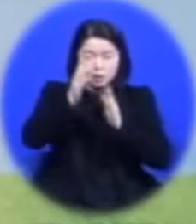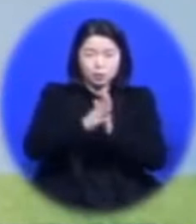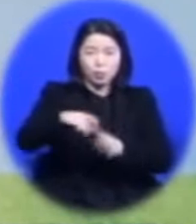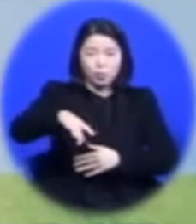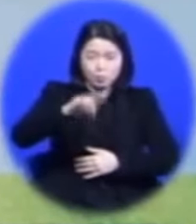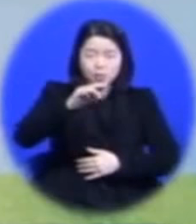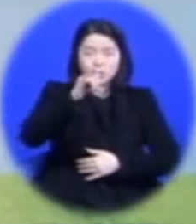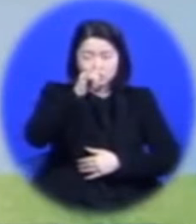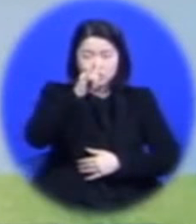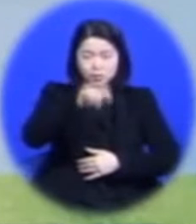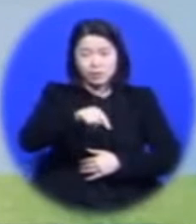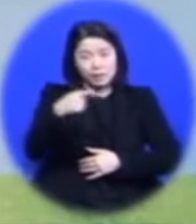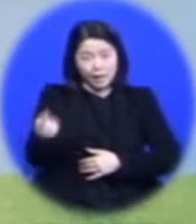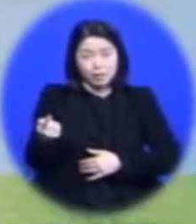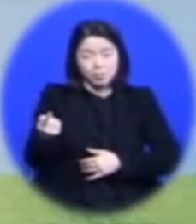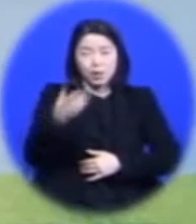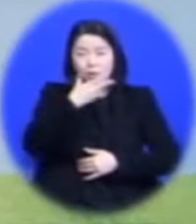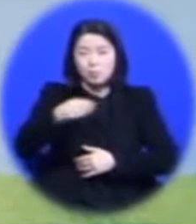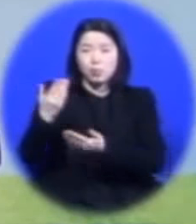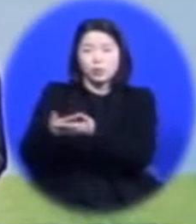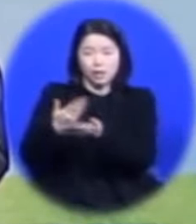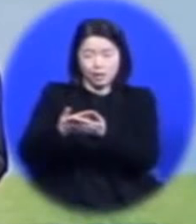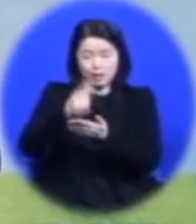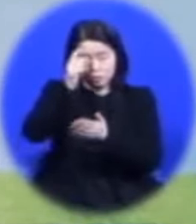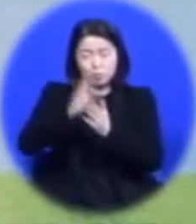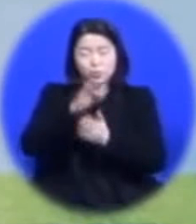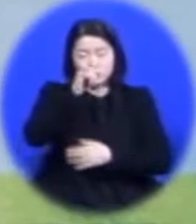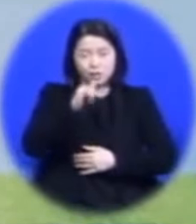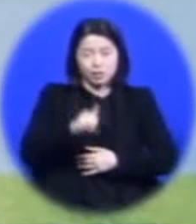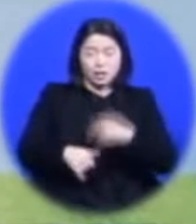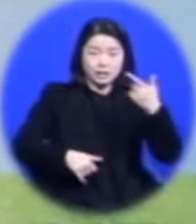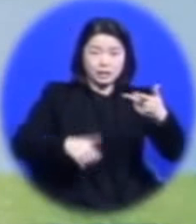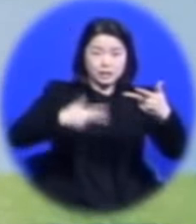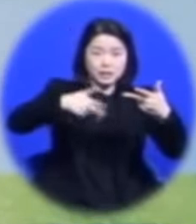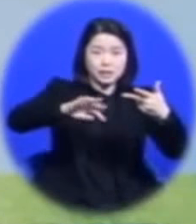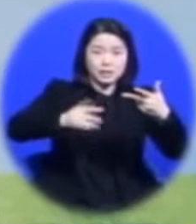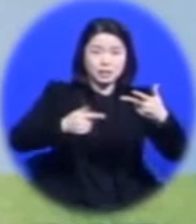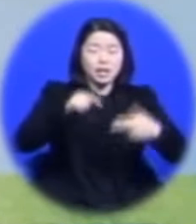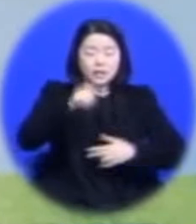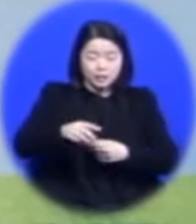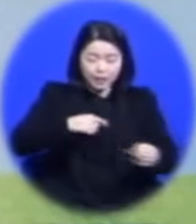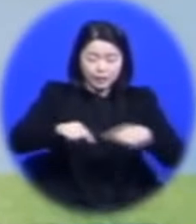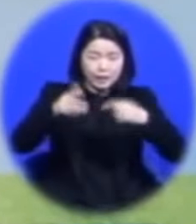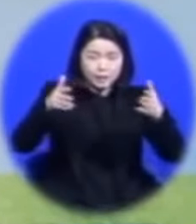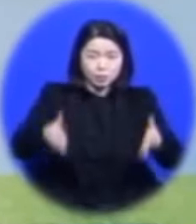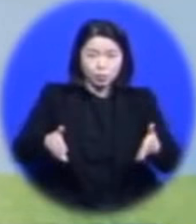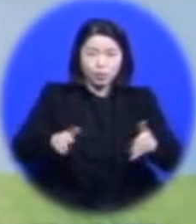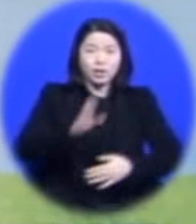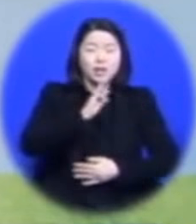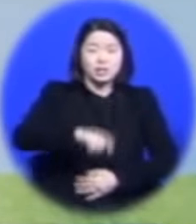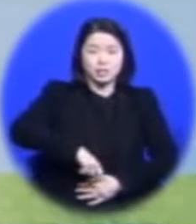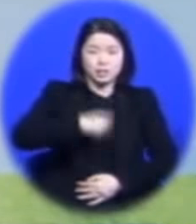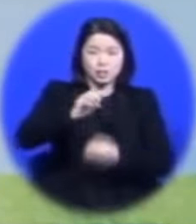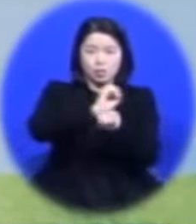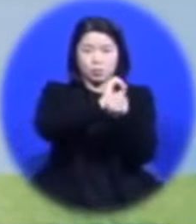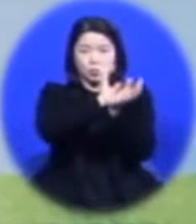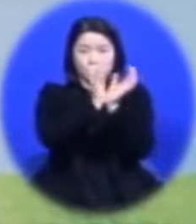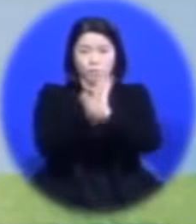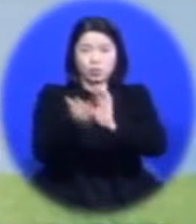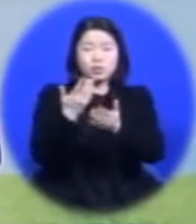난 다음에이 기도가 나옵니다 그 앞에 7절에 보면 그가 다스리는 동안 정의가 꽃을 피우게